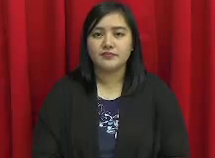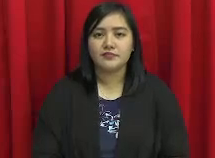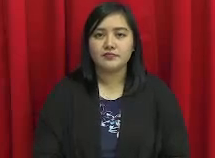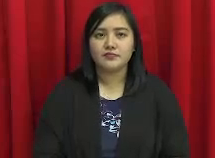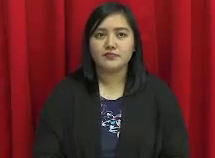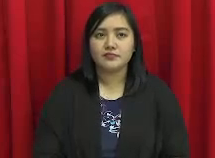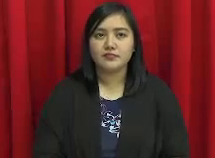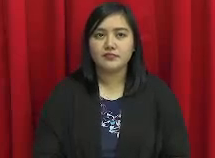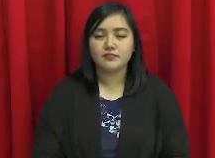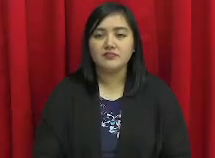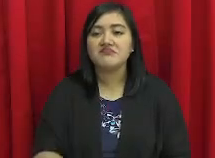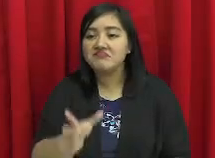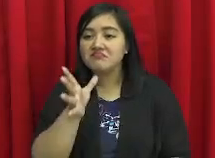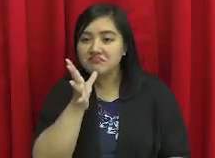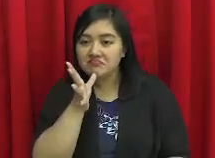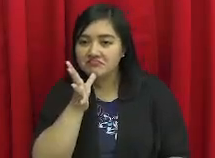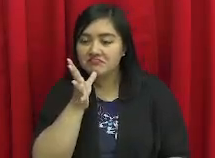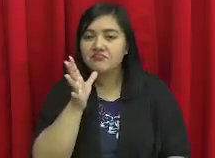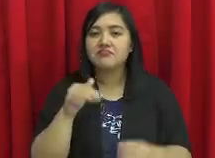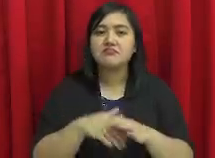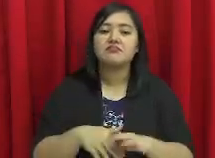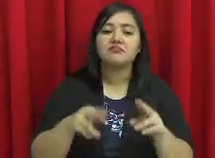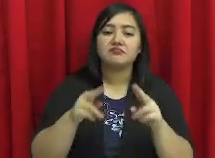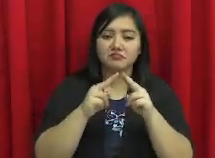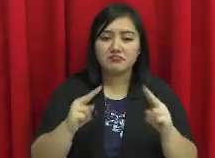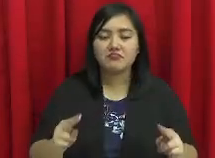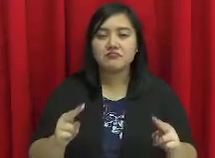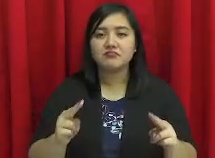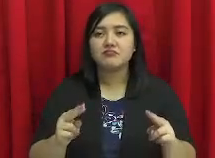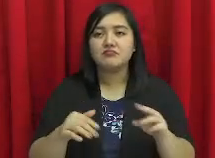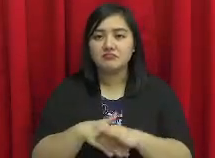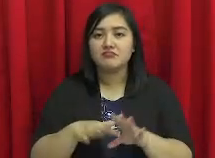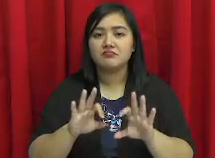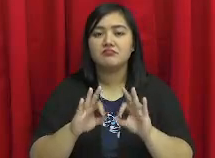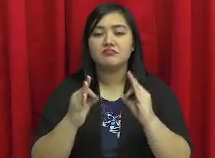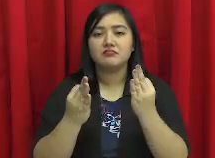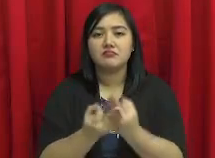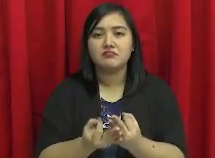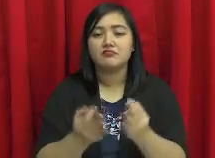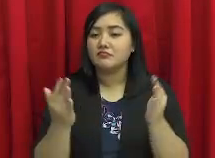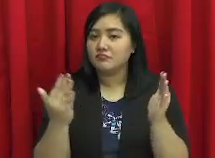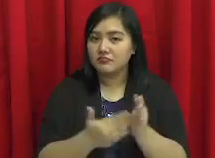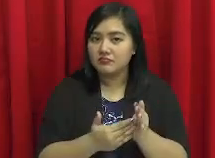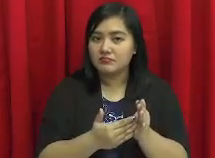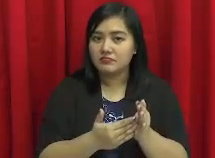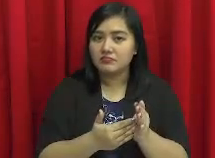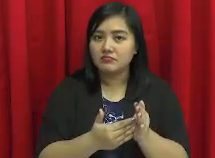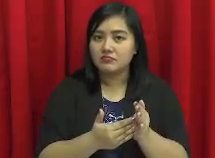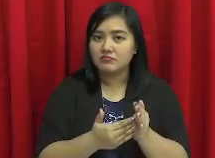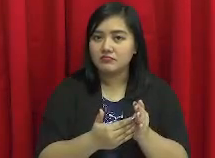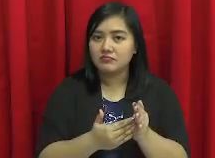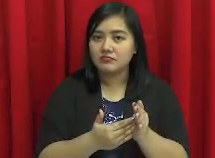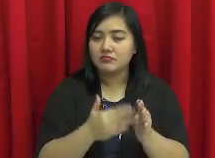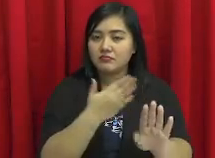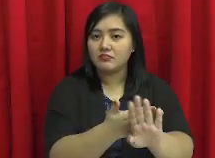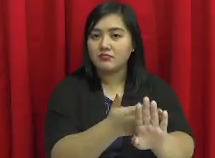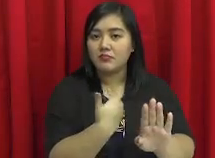babae, yung mga nanay ng mga anak natin kesa sa tayo. Binabalik ko po kayo sa pinagsinimulan ng atin pong